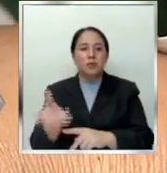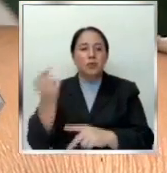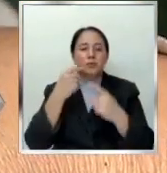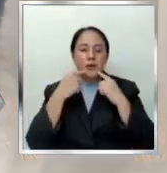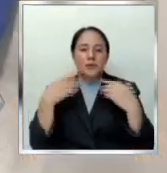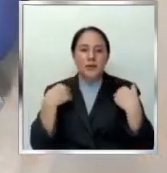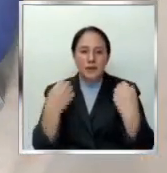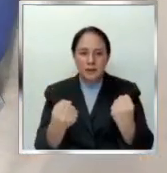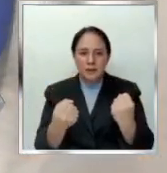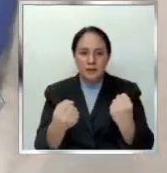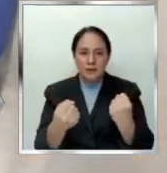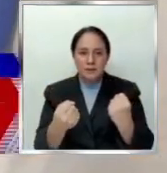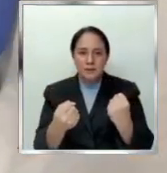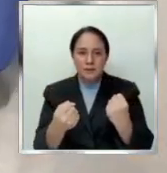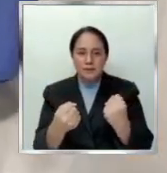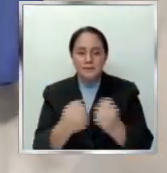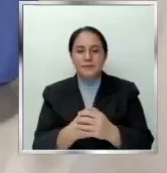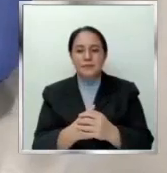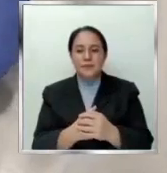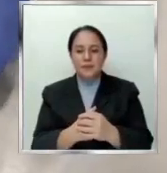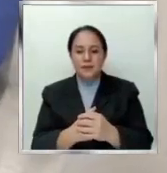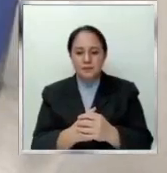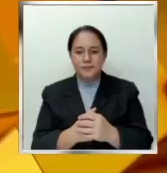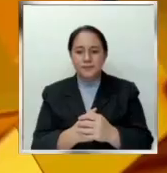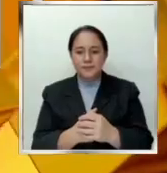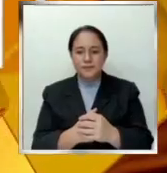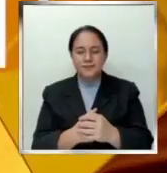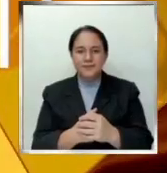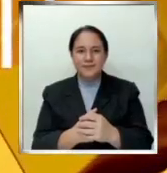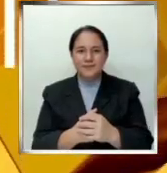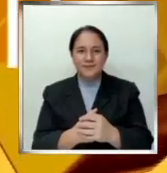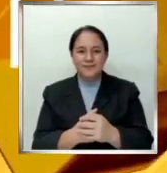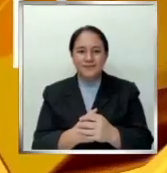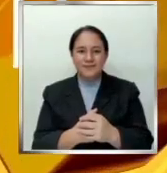kanilang kalusugan. Dano Tingkong, Nakatutok, 24 Horas.